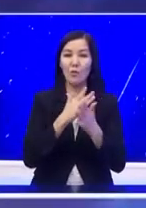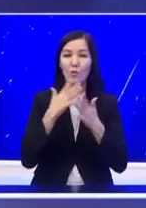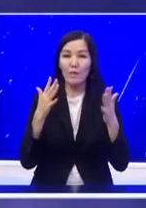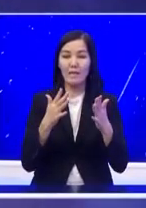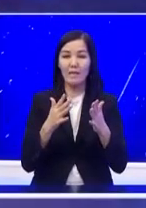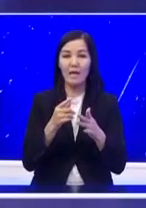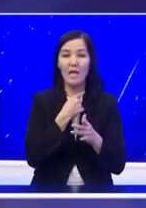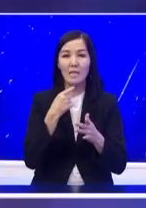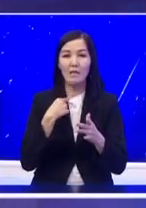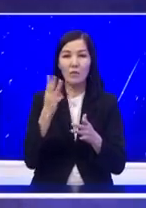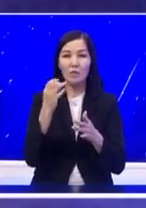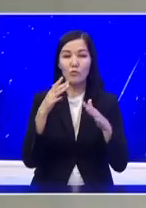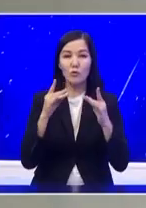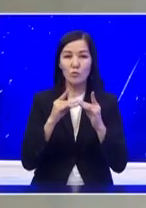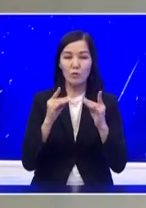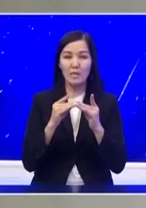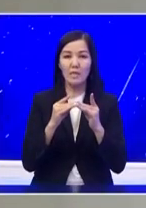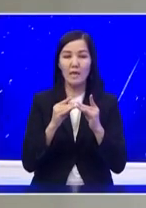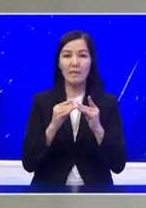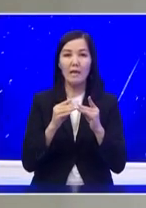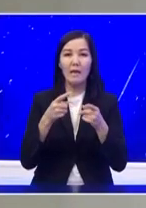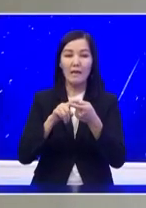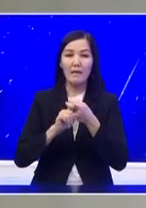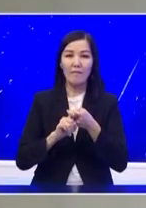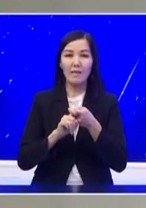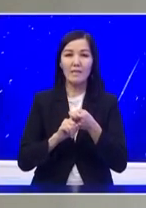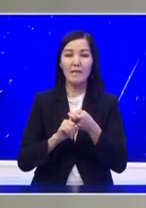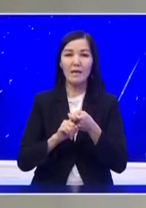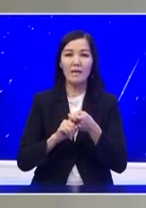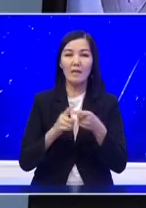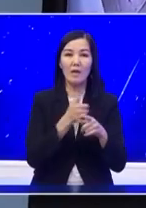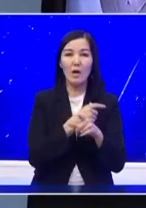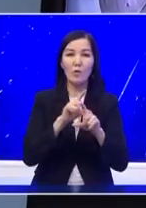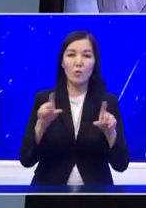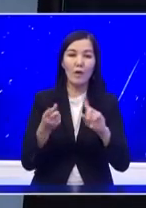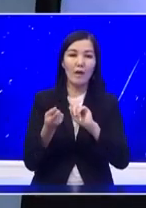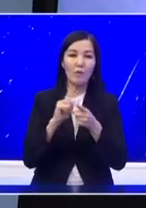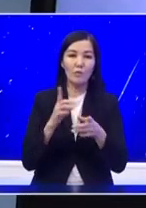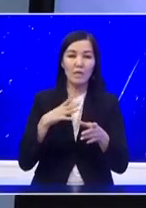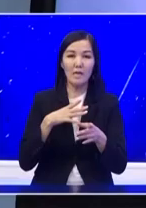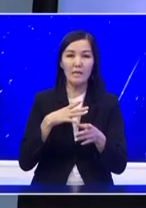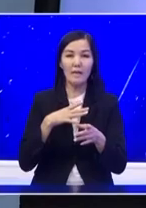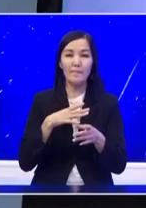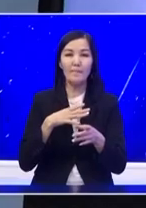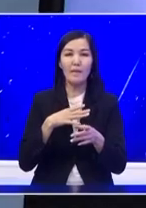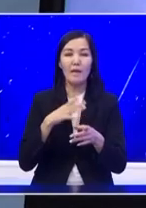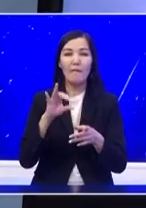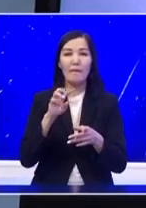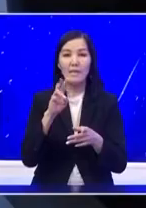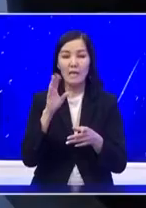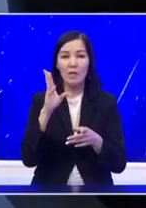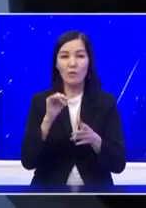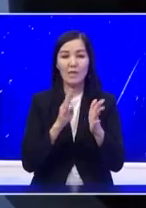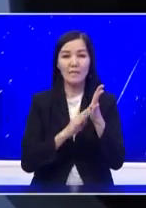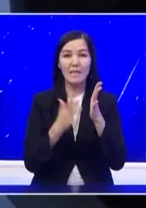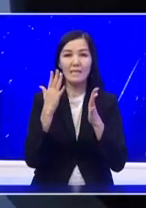Мәселен, Талдықорғанда 300 төсек инфекциялық стационар облысы аурухана базасына ауыстырылды. Кері венерологиялық диспансер базасында